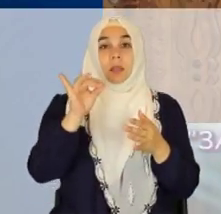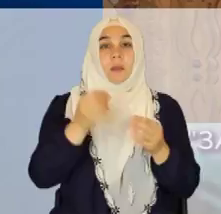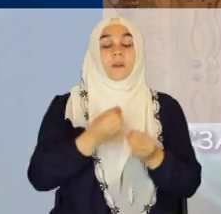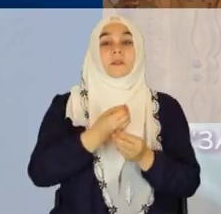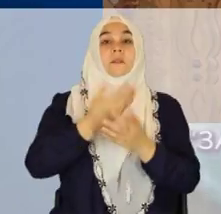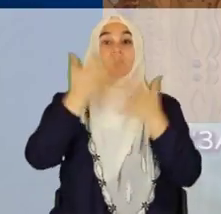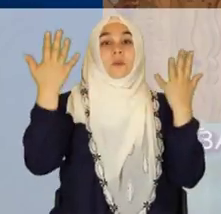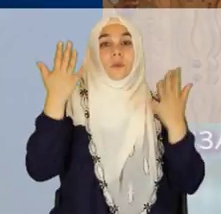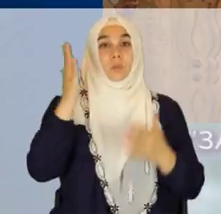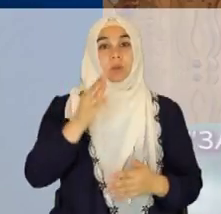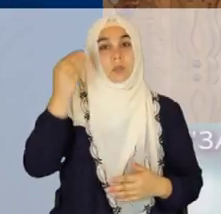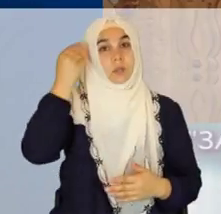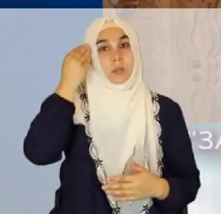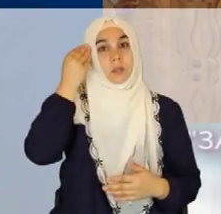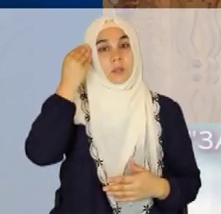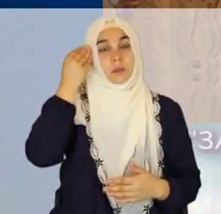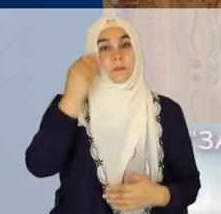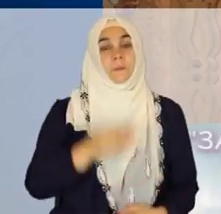bo'lish ma'nosini anglatadi.